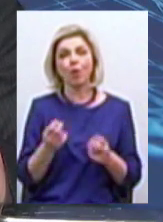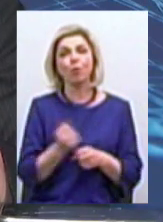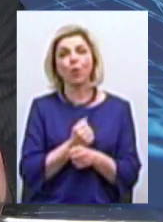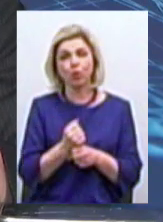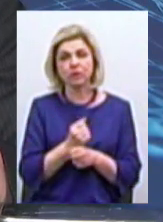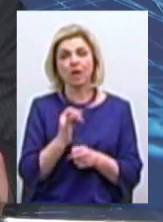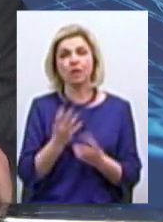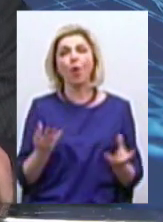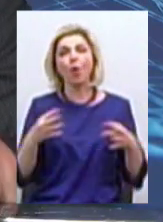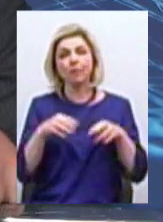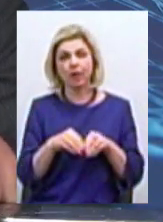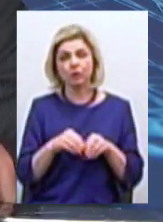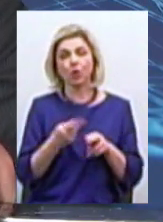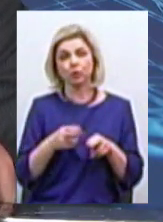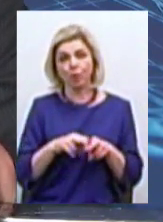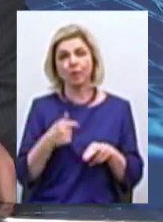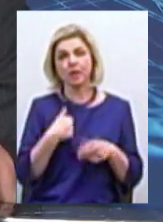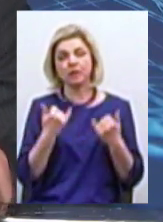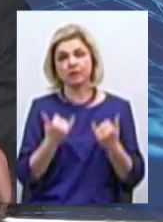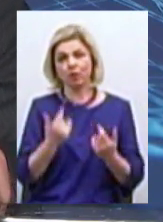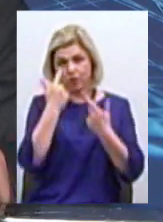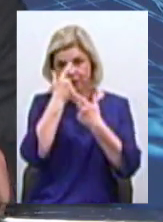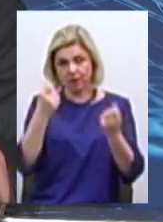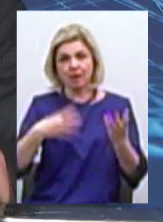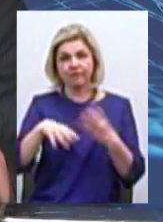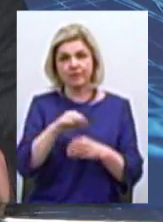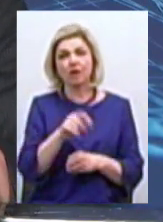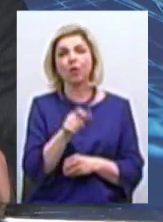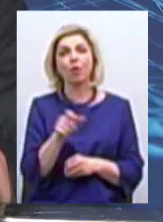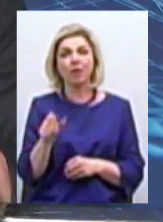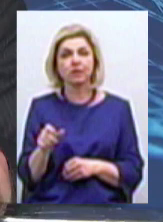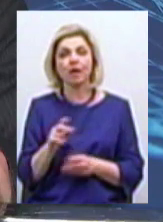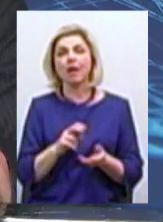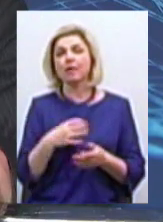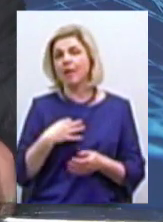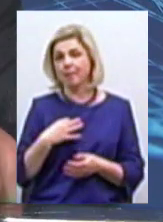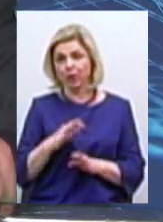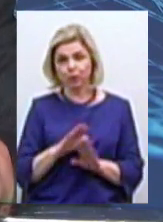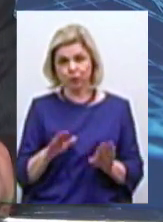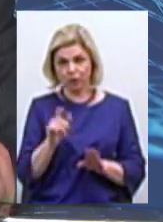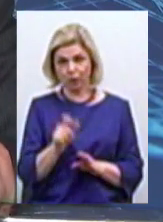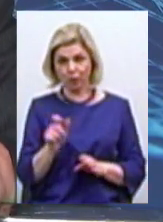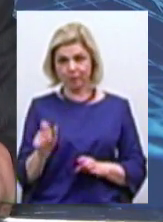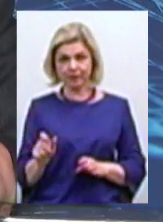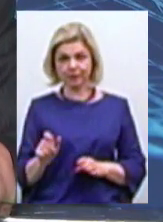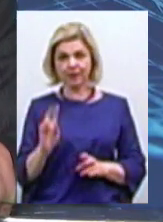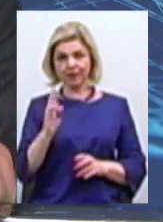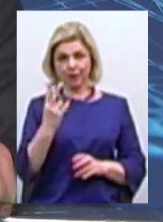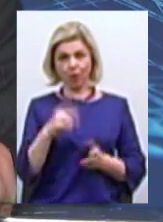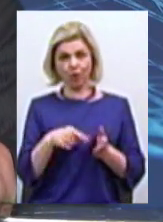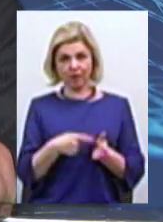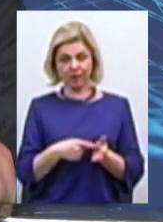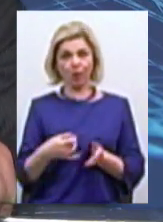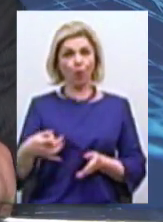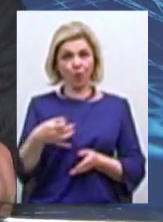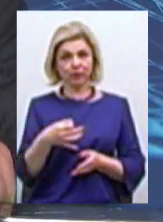і об'єднуватися. Тому я сьогодні закликаю всіх громадян, небайдужних громадян Миколаєва,